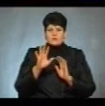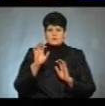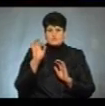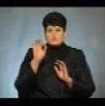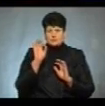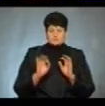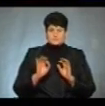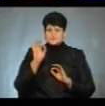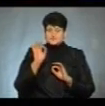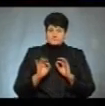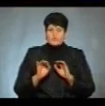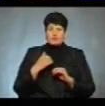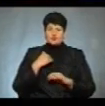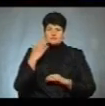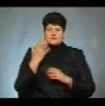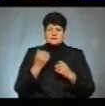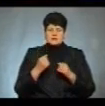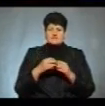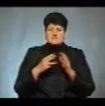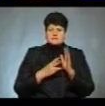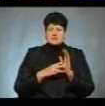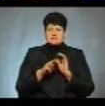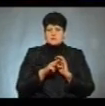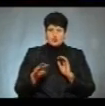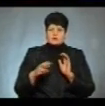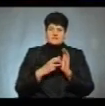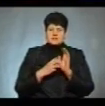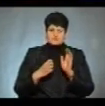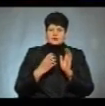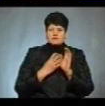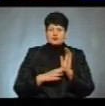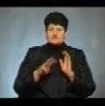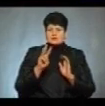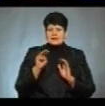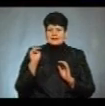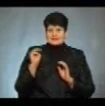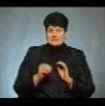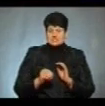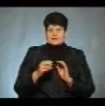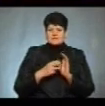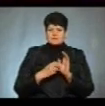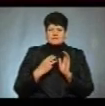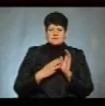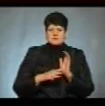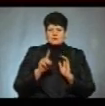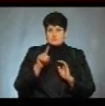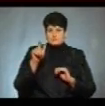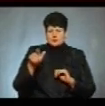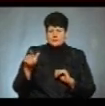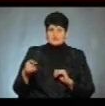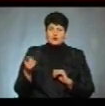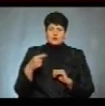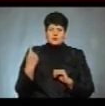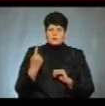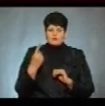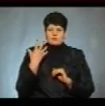15,95%. В голосуванні взяли участь 18 мільйонів 893 тисячі 871 особа. На Тернопільщині